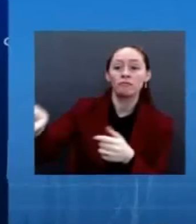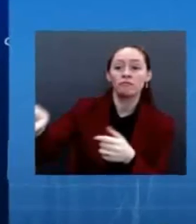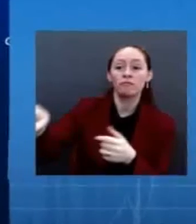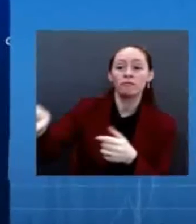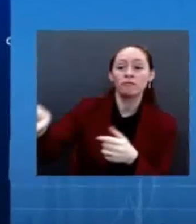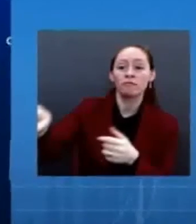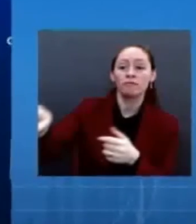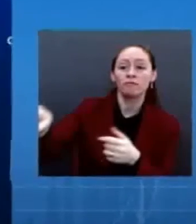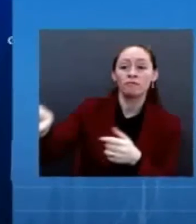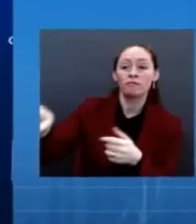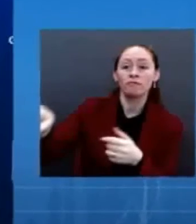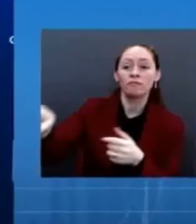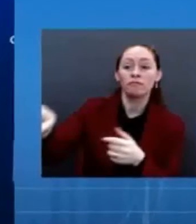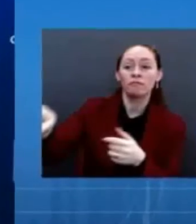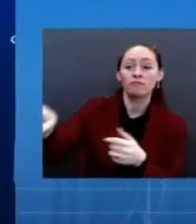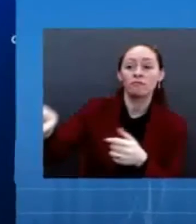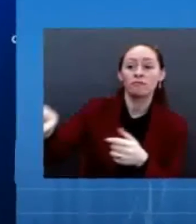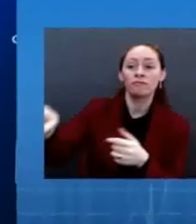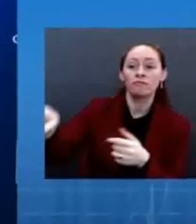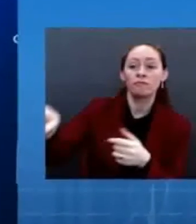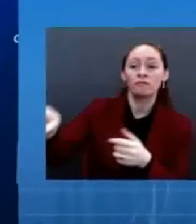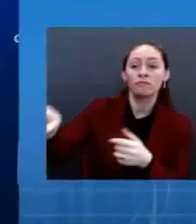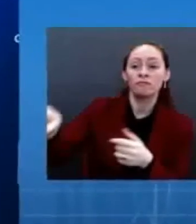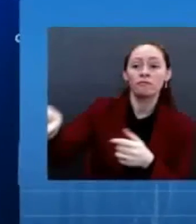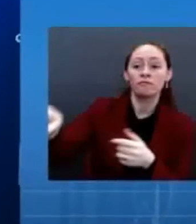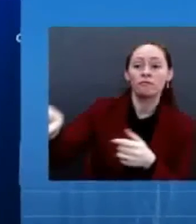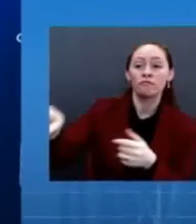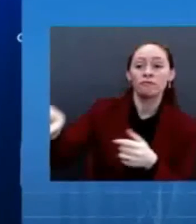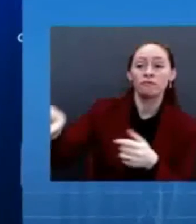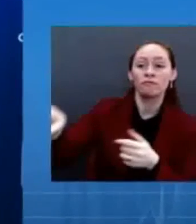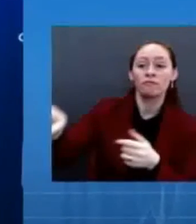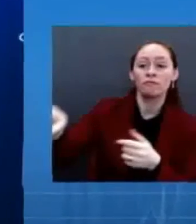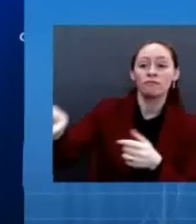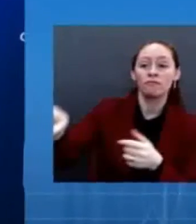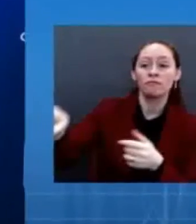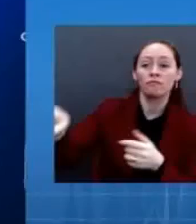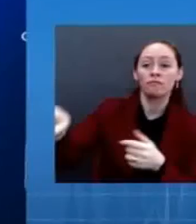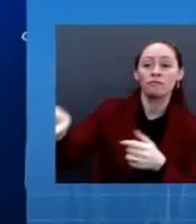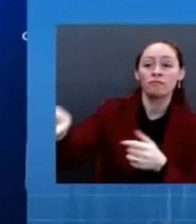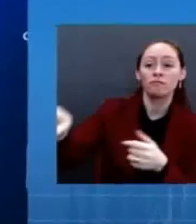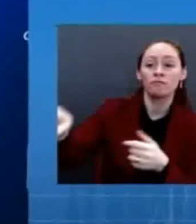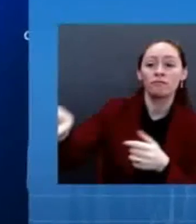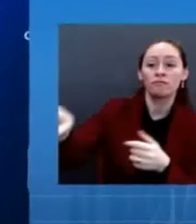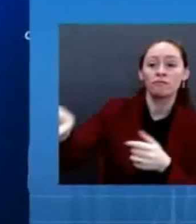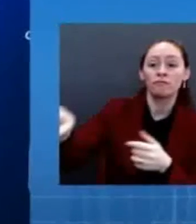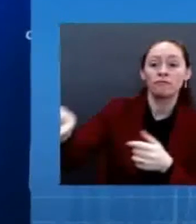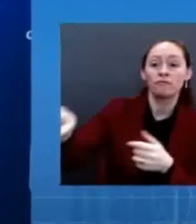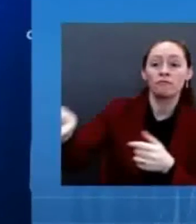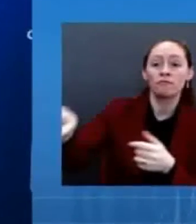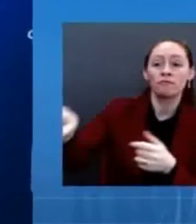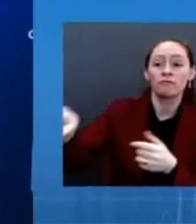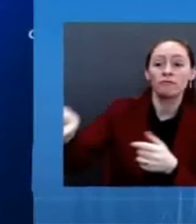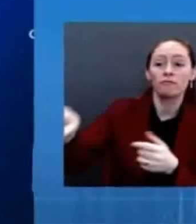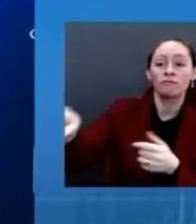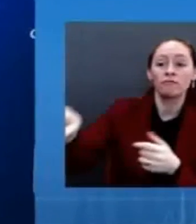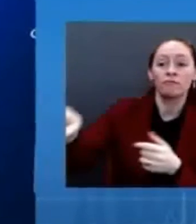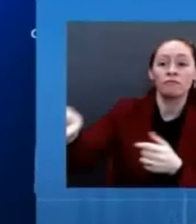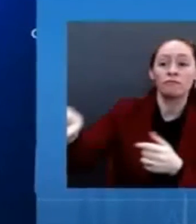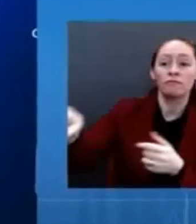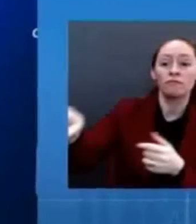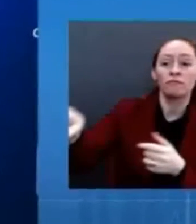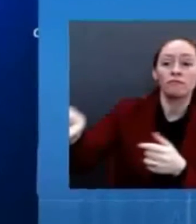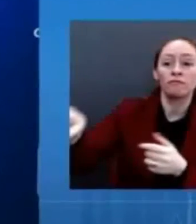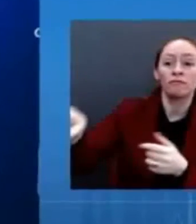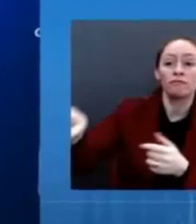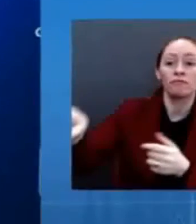미 CDC 확진 98% 증가. 파우치 오미크론 전염성 강력. 기사 내용 요약 3일 기준 82만 8,400여 명